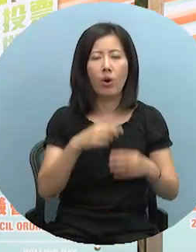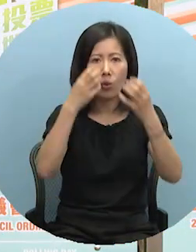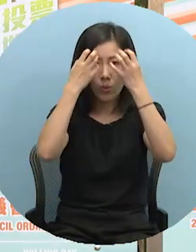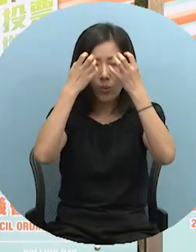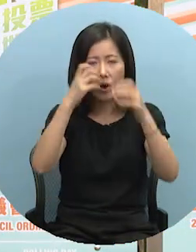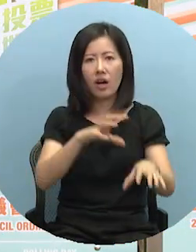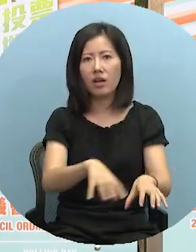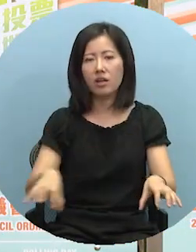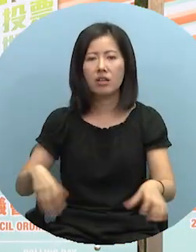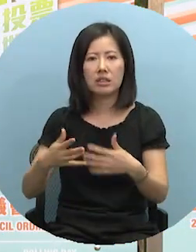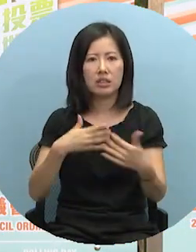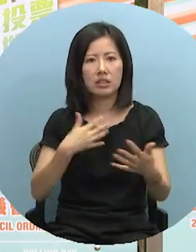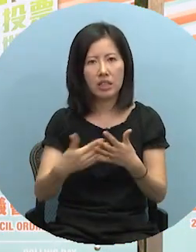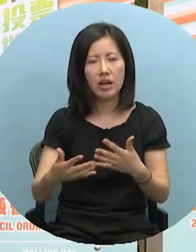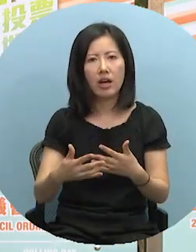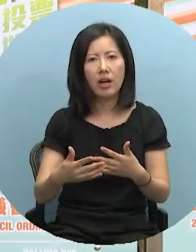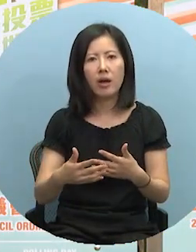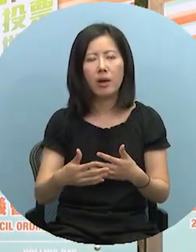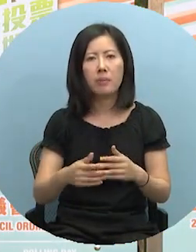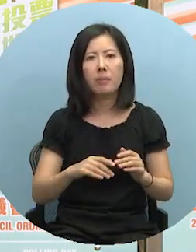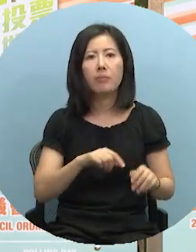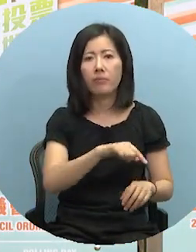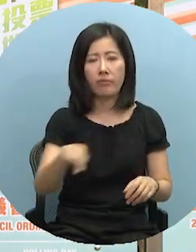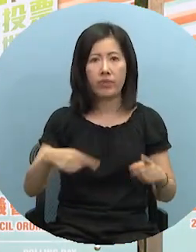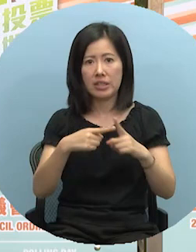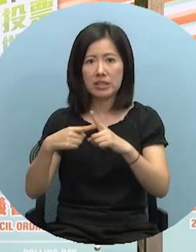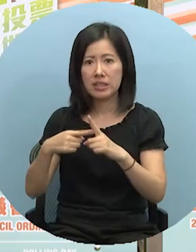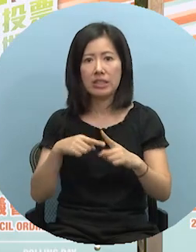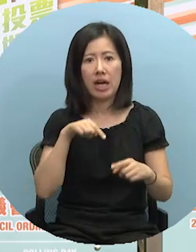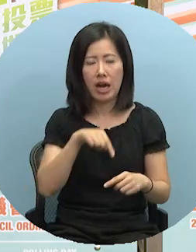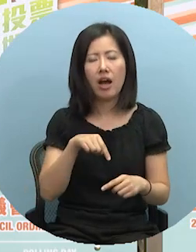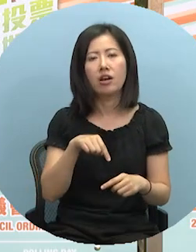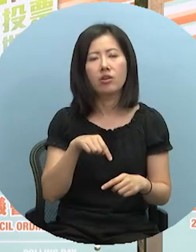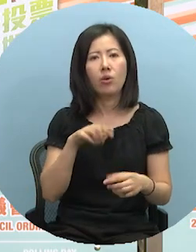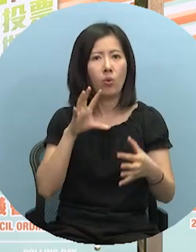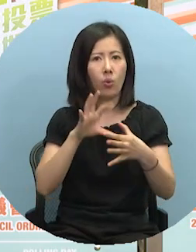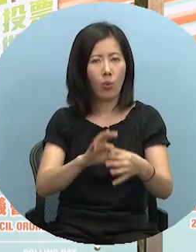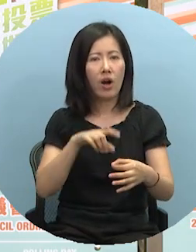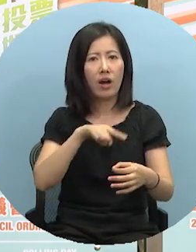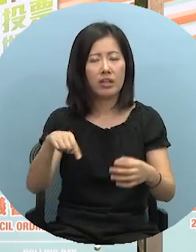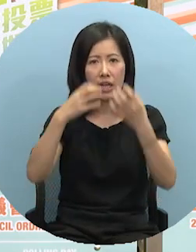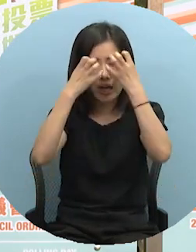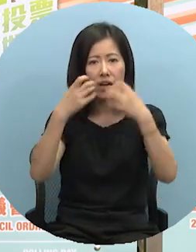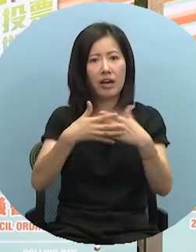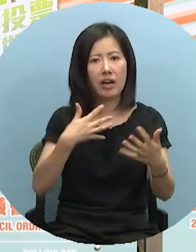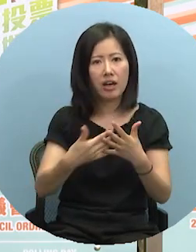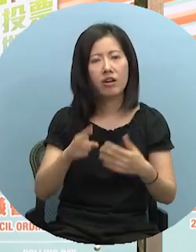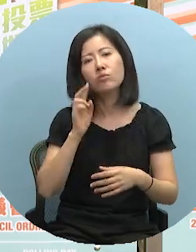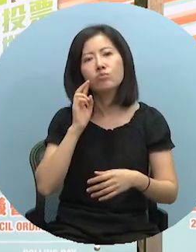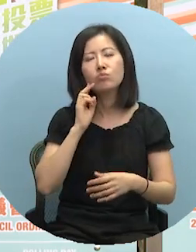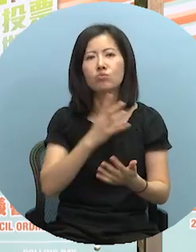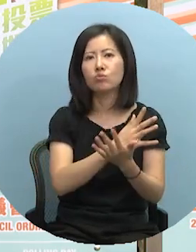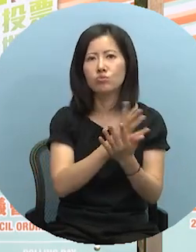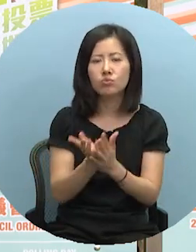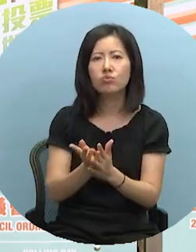地區事務，為地區嘅市民咧，就住地區大家關心嘅嘢、社區設施、服務